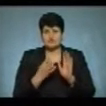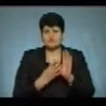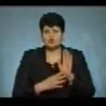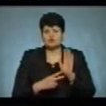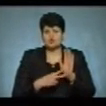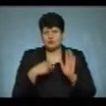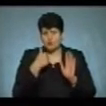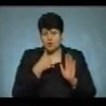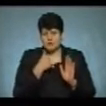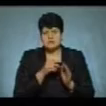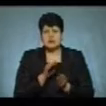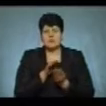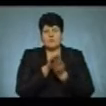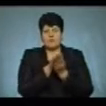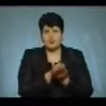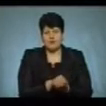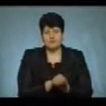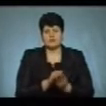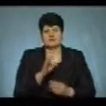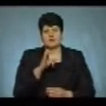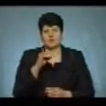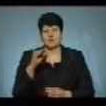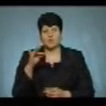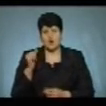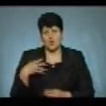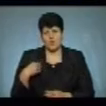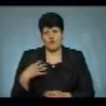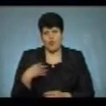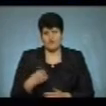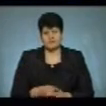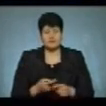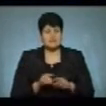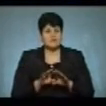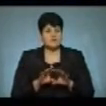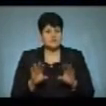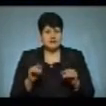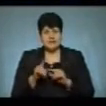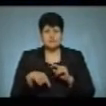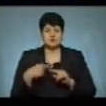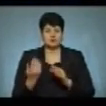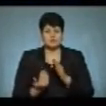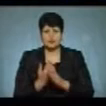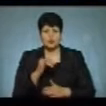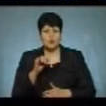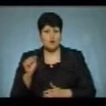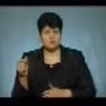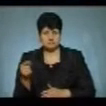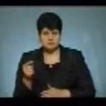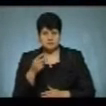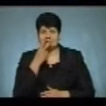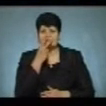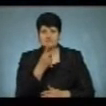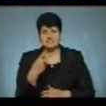1997 році, похований у крипті собору Святого Юра у Львові. І на цьому ті мене все. Наступний випуск новин на UA Тернопіль. Дивіться